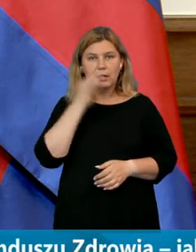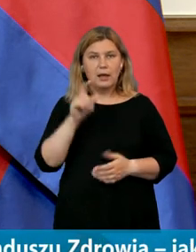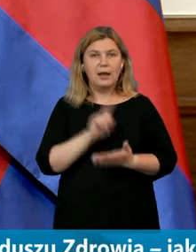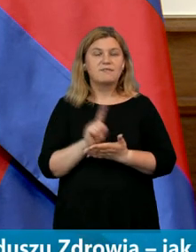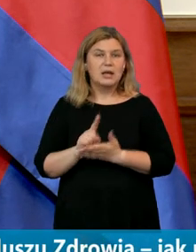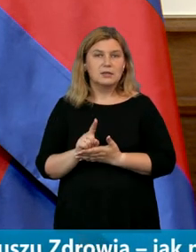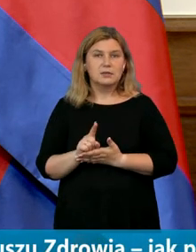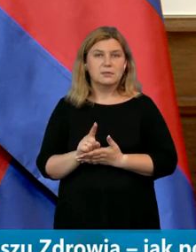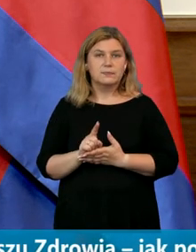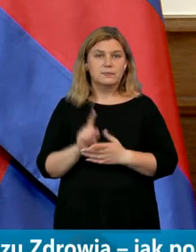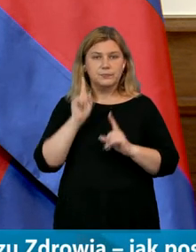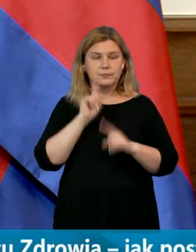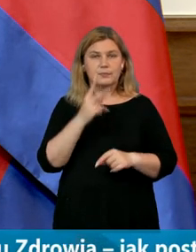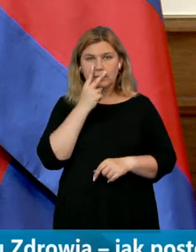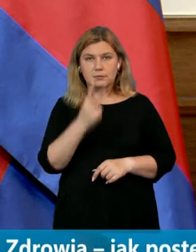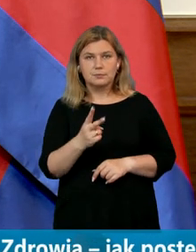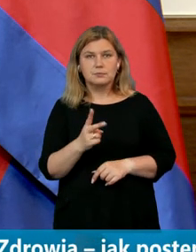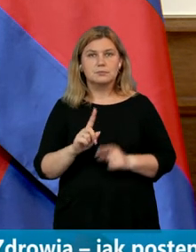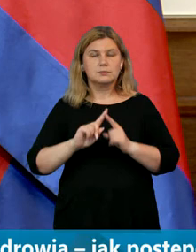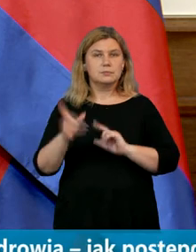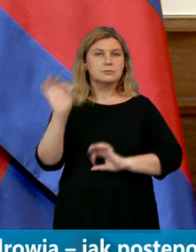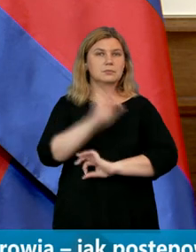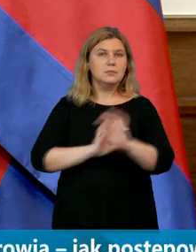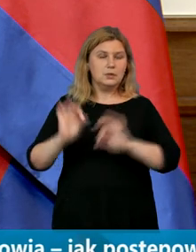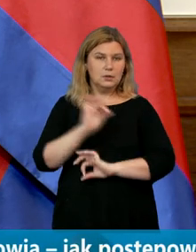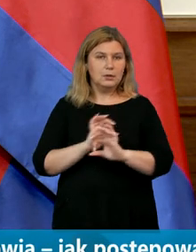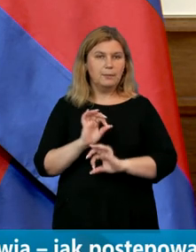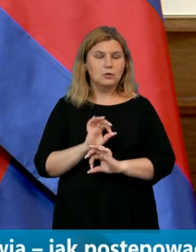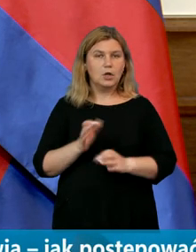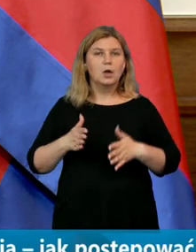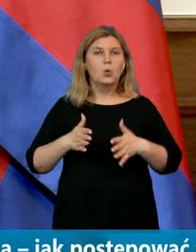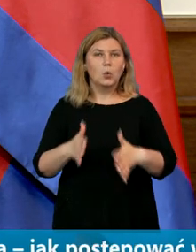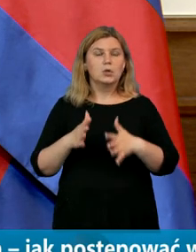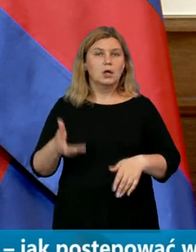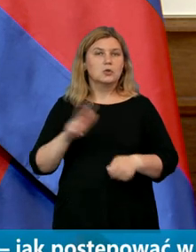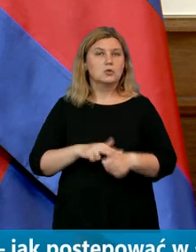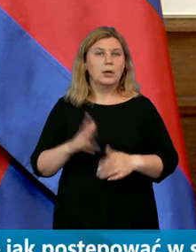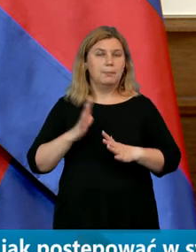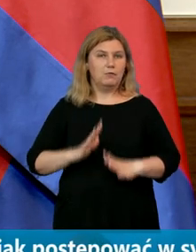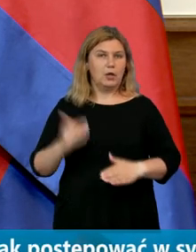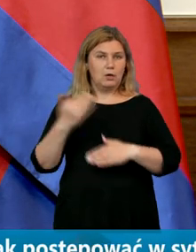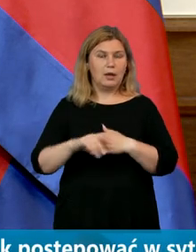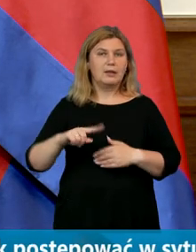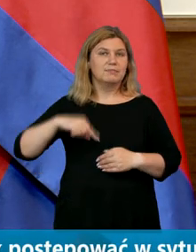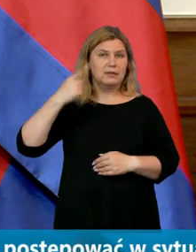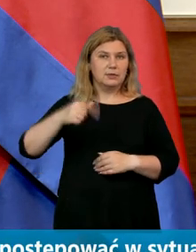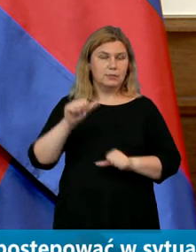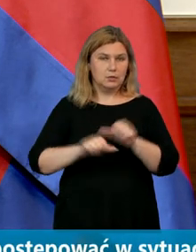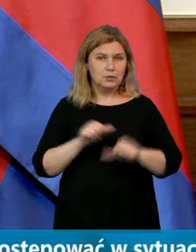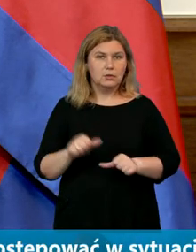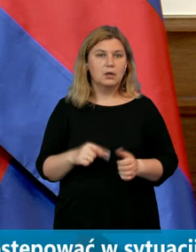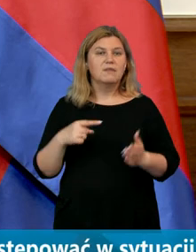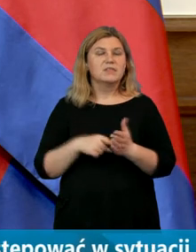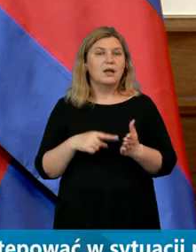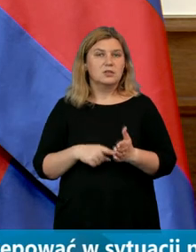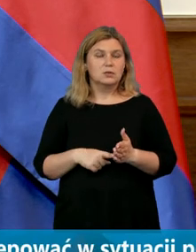tak naprawdę będziemy widzieli dopiero po remontach ulic, które się będą powoli kończyły w przyszłym roku. I wtedy